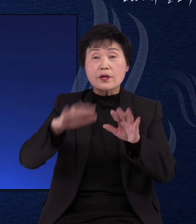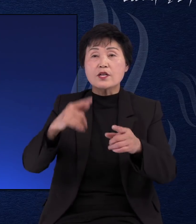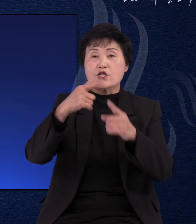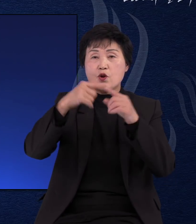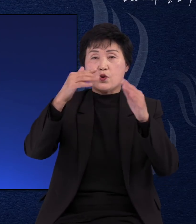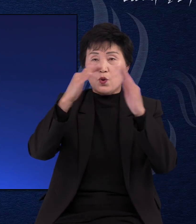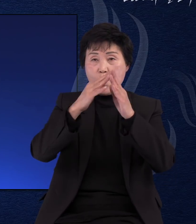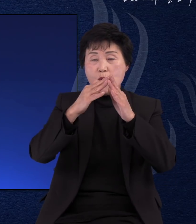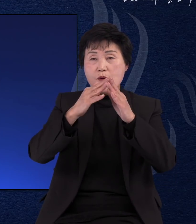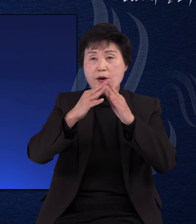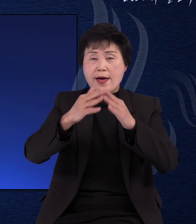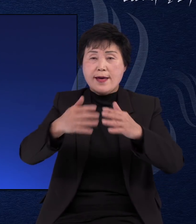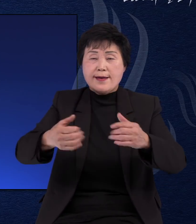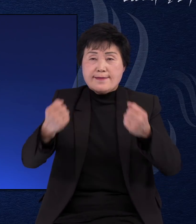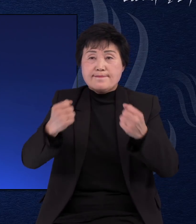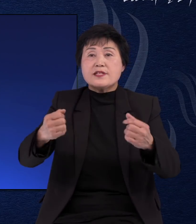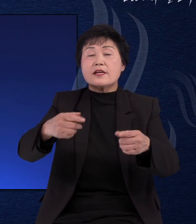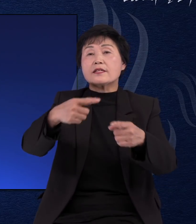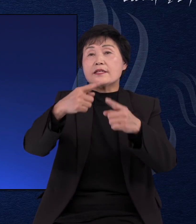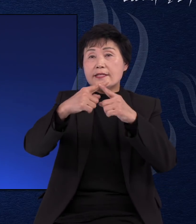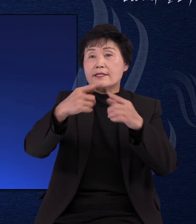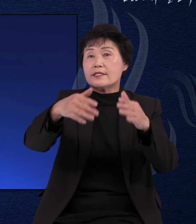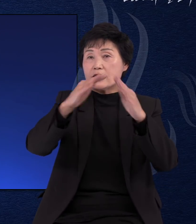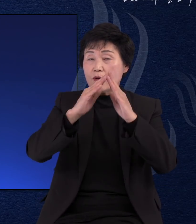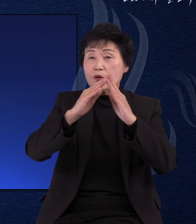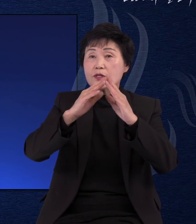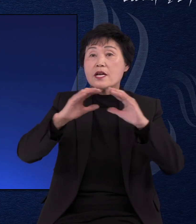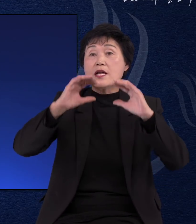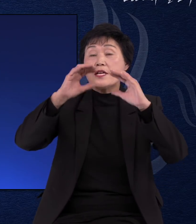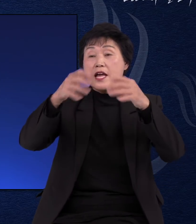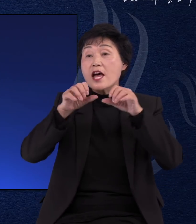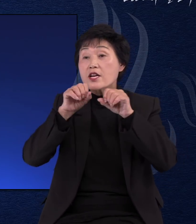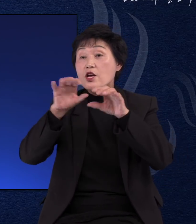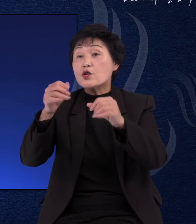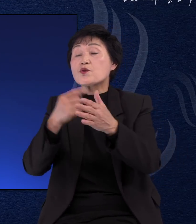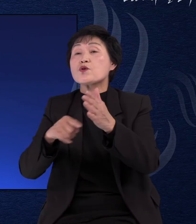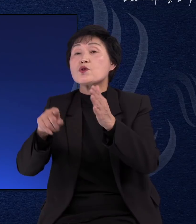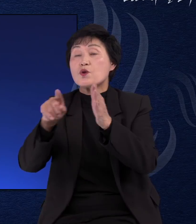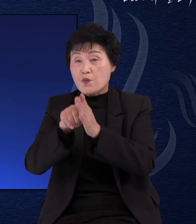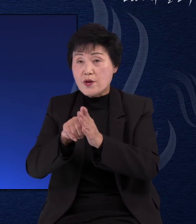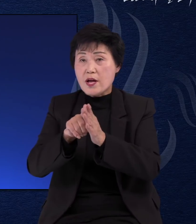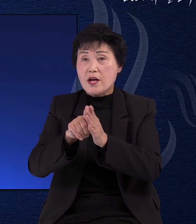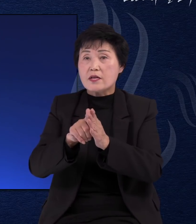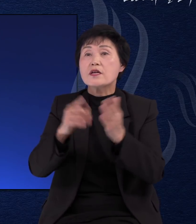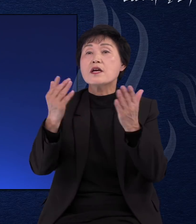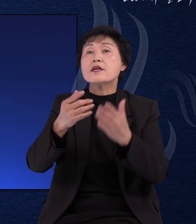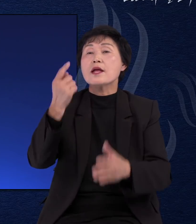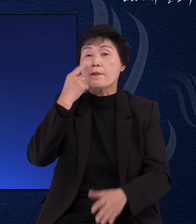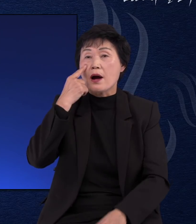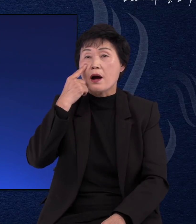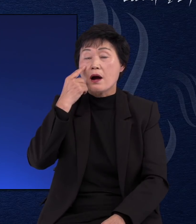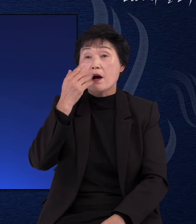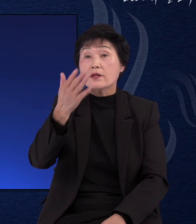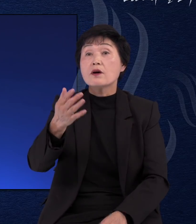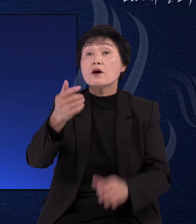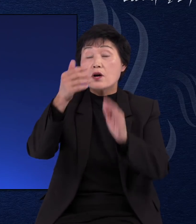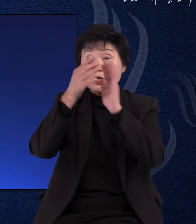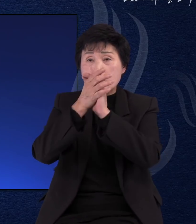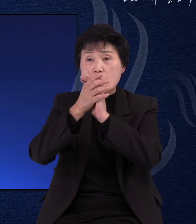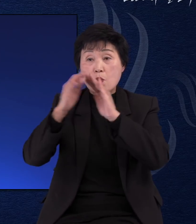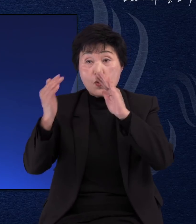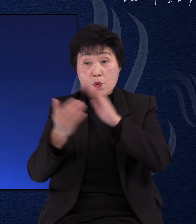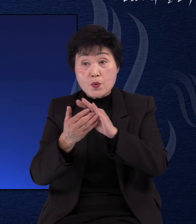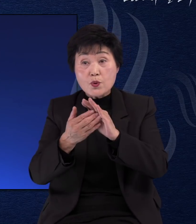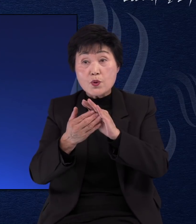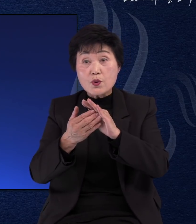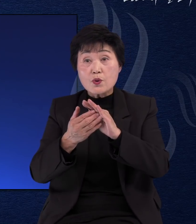한국의 교회가 힘을 합쳐 세계 선교를 하려고 네가 그렇게 기도해오고 성도들이 기도해왔던 거 이루려고 하니, 막상 이루려고